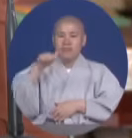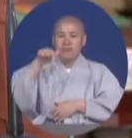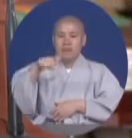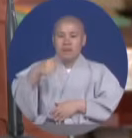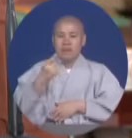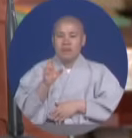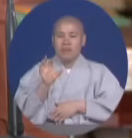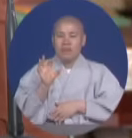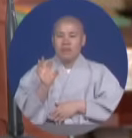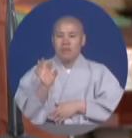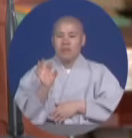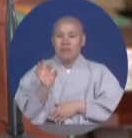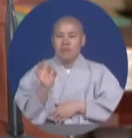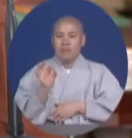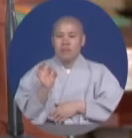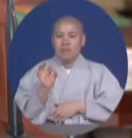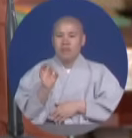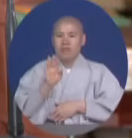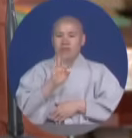원고